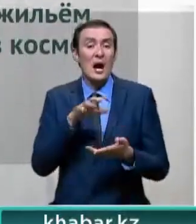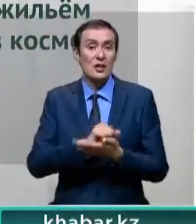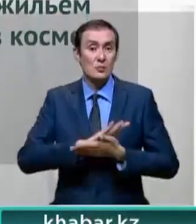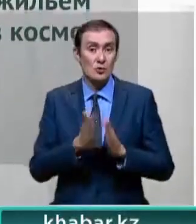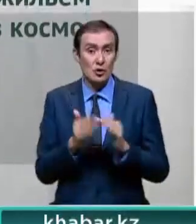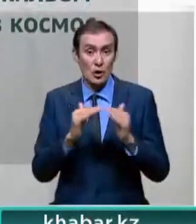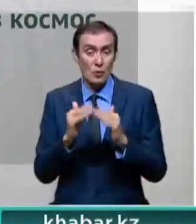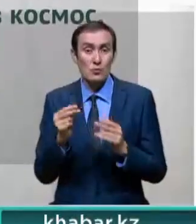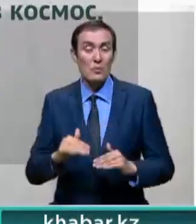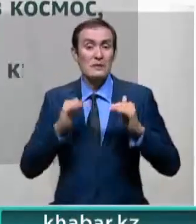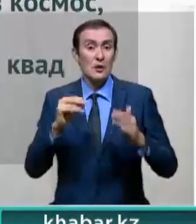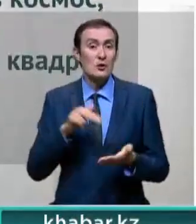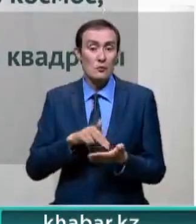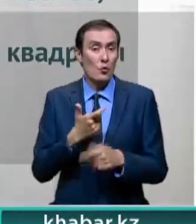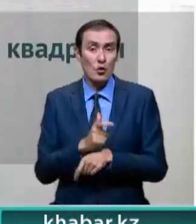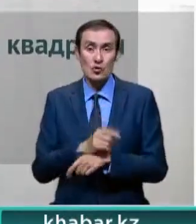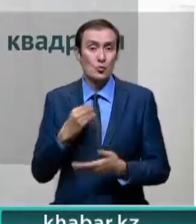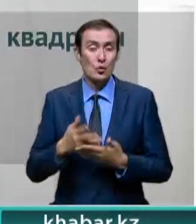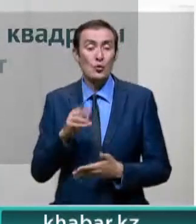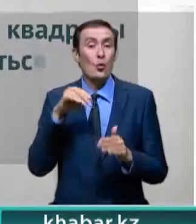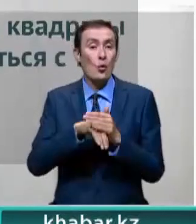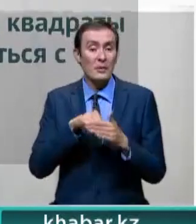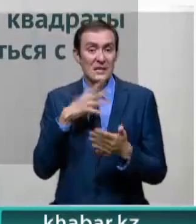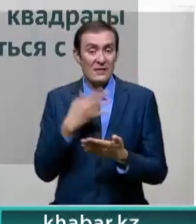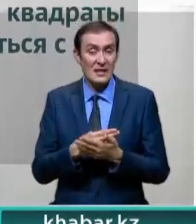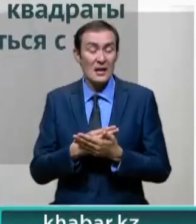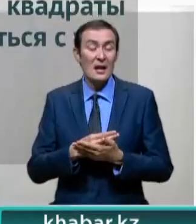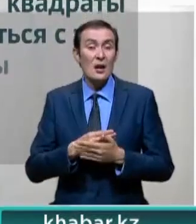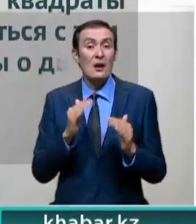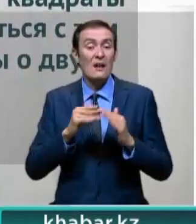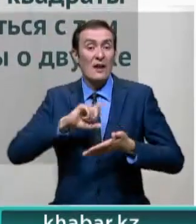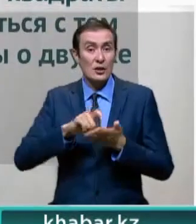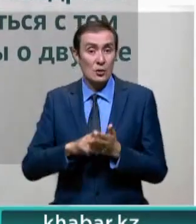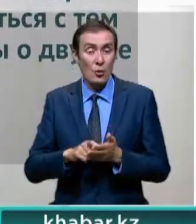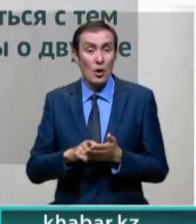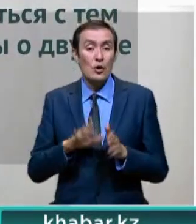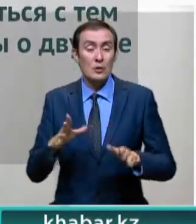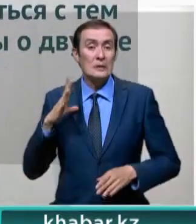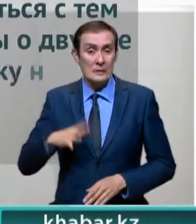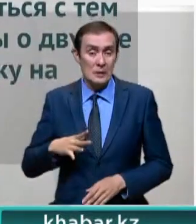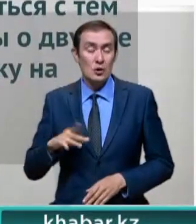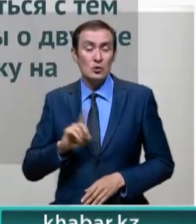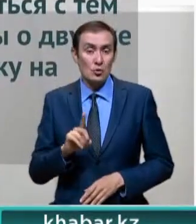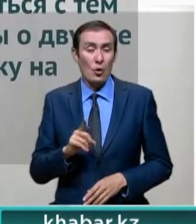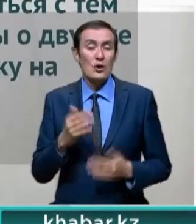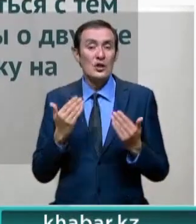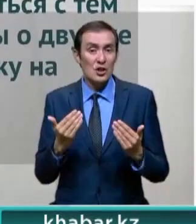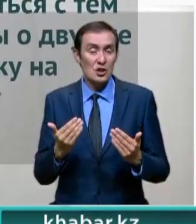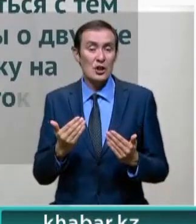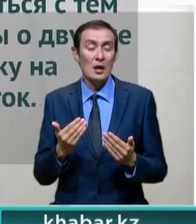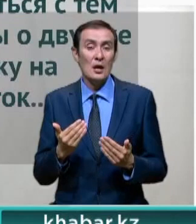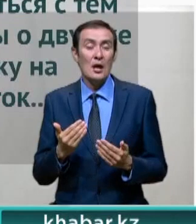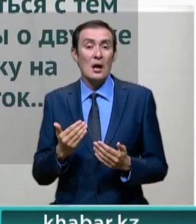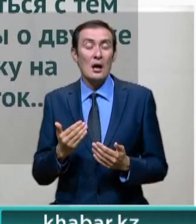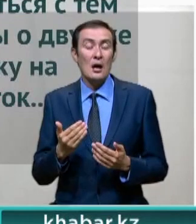цены подскочили в космос. Тем, кто копит на свои долгожданные первые квадраты, остается только смириться с тем, что нынешние грезы